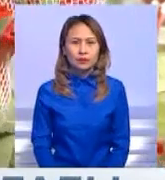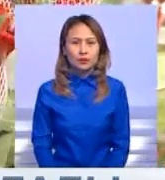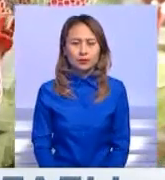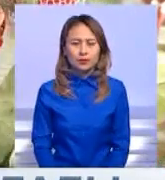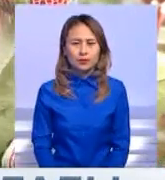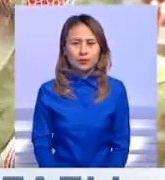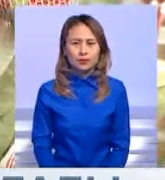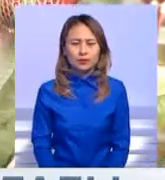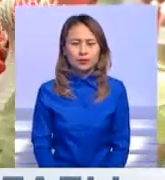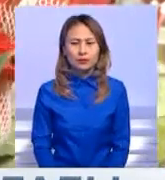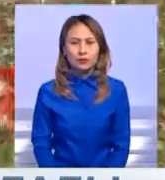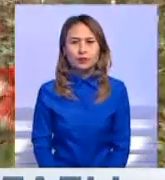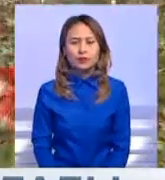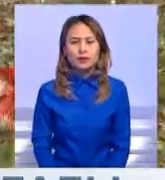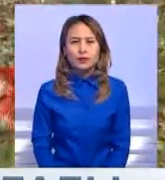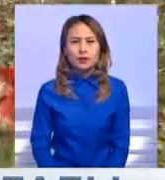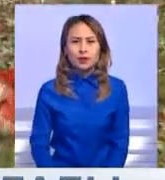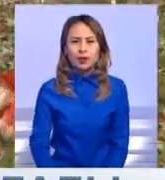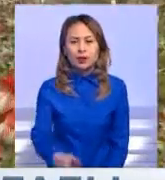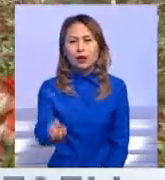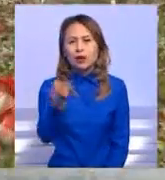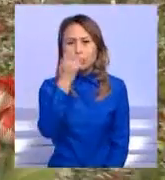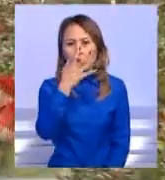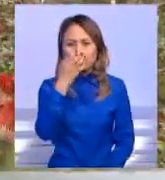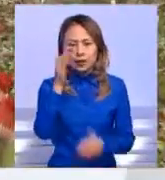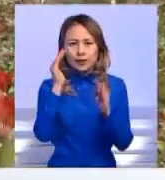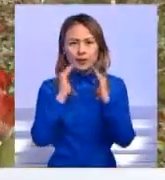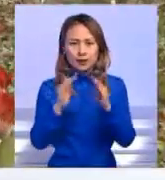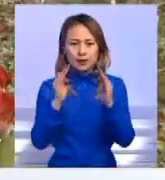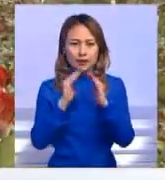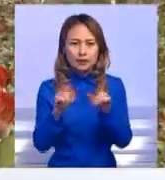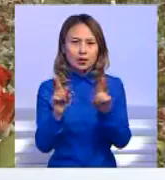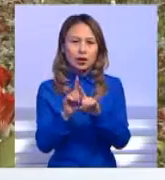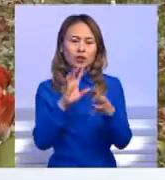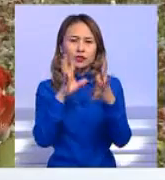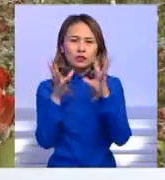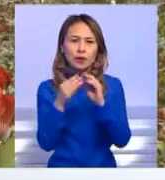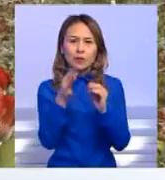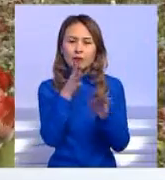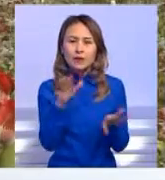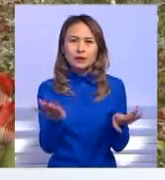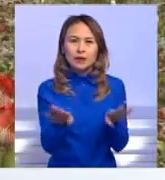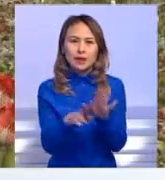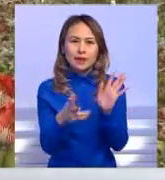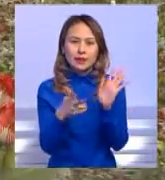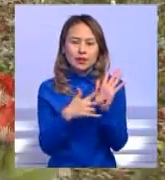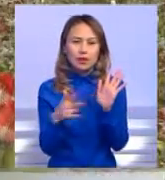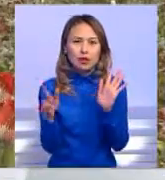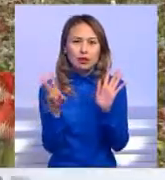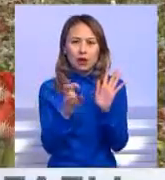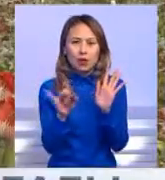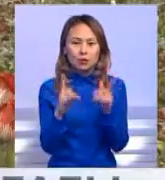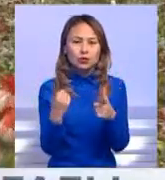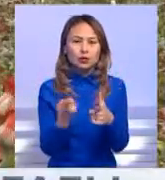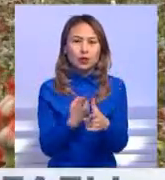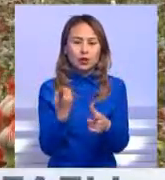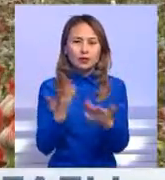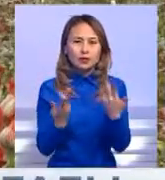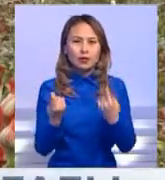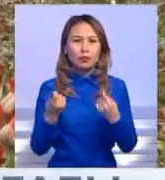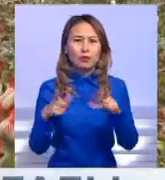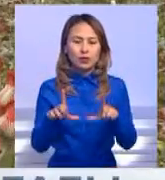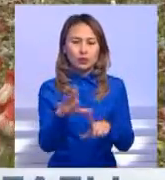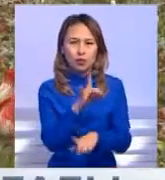Гүлдер негізі теплицада бір мезгілде шығарылады негізі. Сол желательно 8 мартқа арнап, чтобы сәл баға қымбаттау сатылу